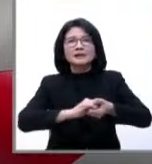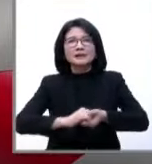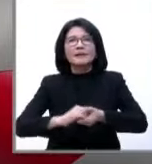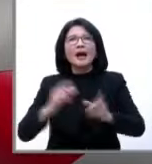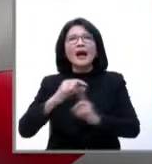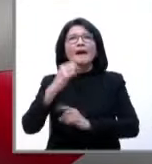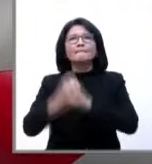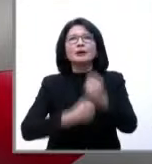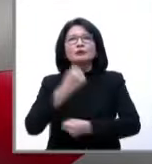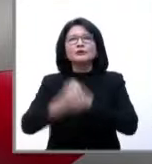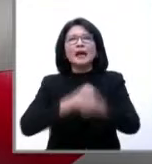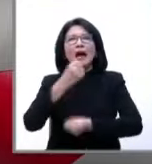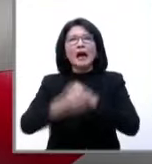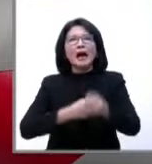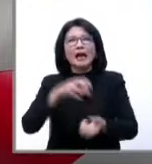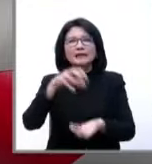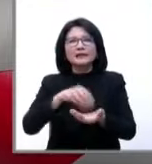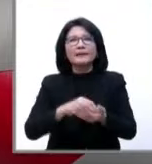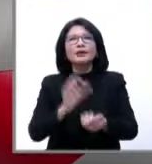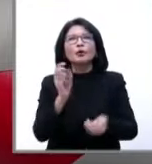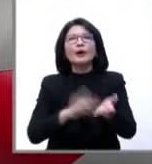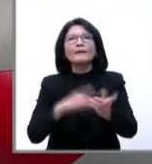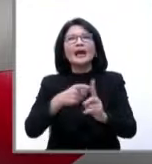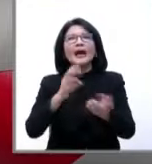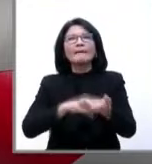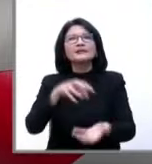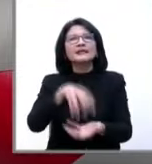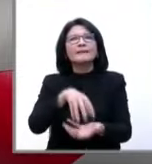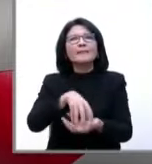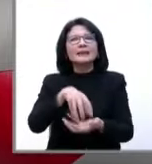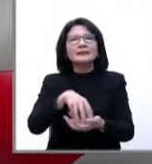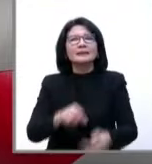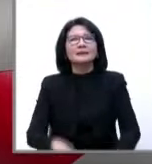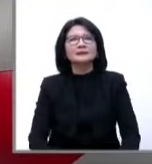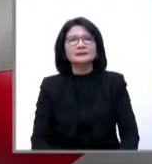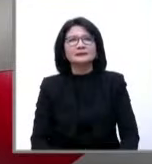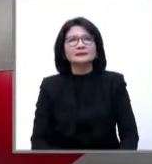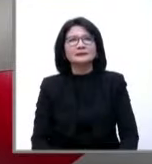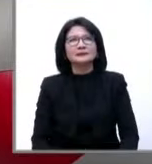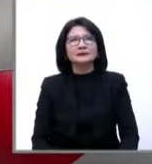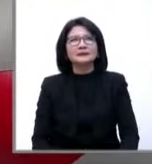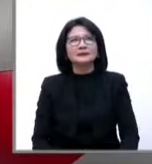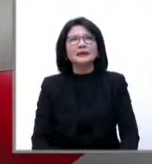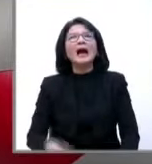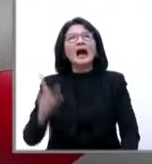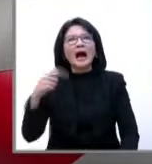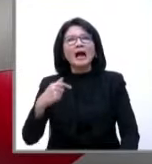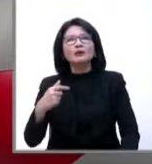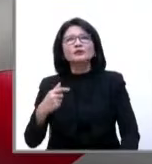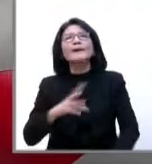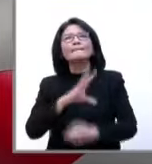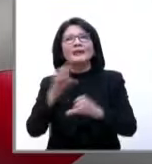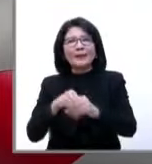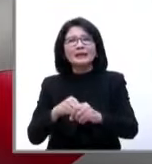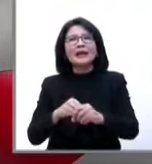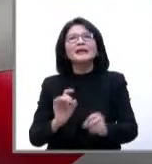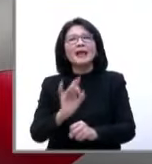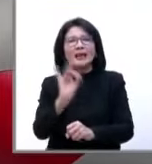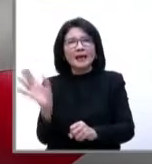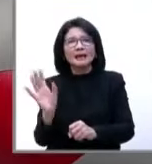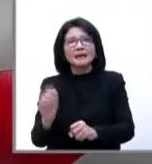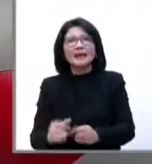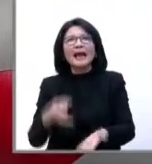pengusaha-pengusaha lokal UMKM UMKM lokal jadi tidak besar sendiri tapi ikut membesarkan yang lain intinya